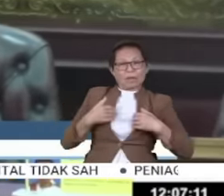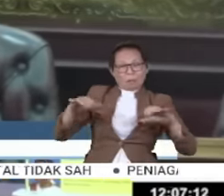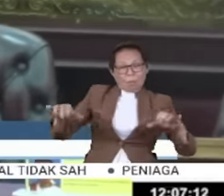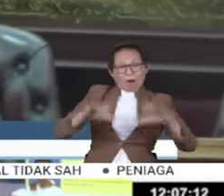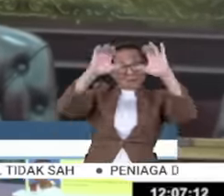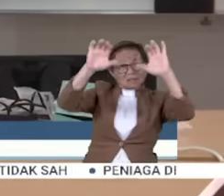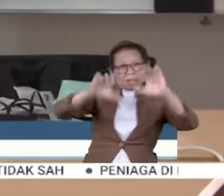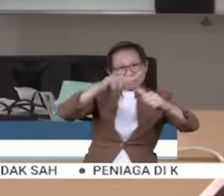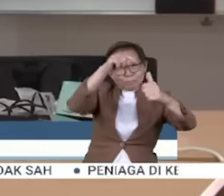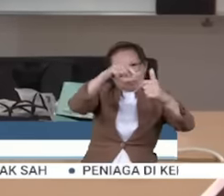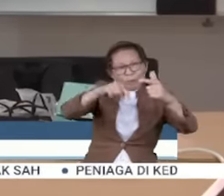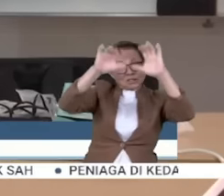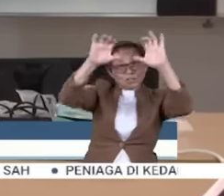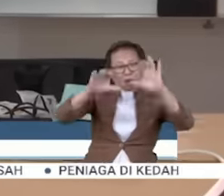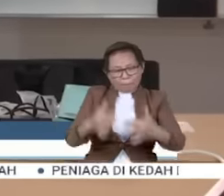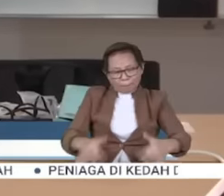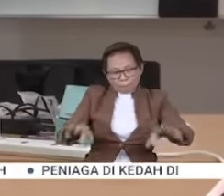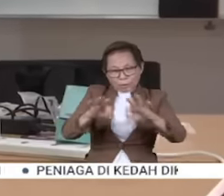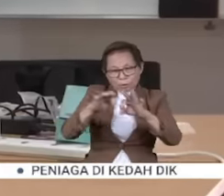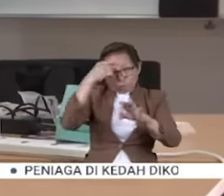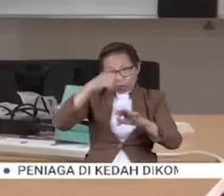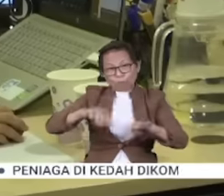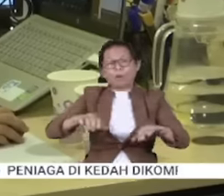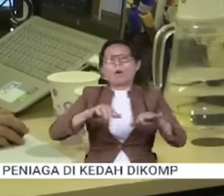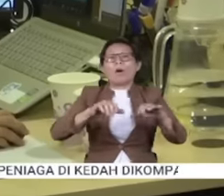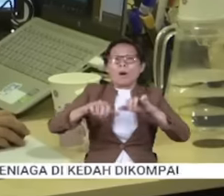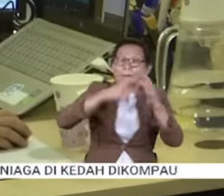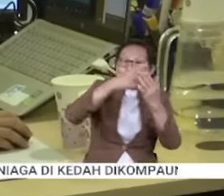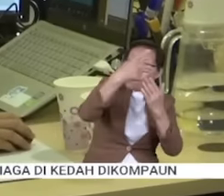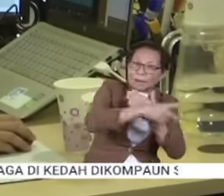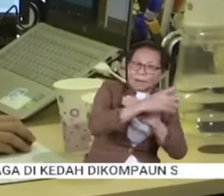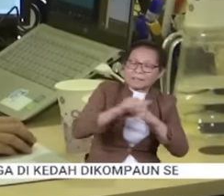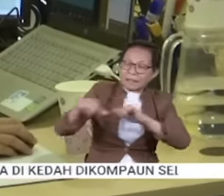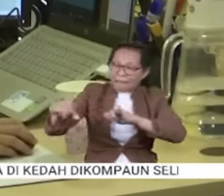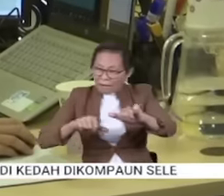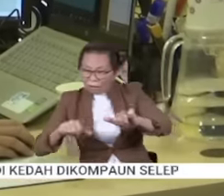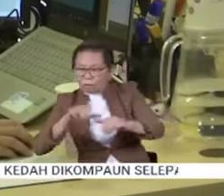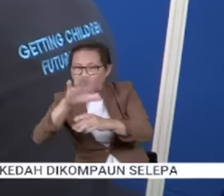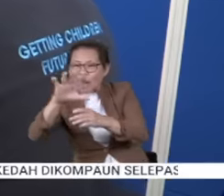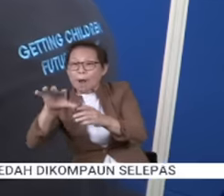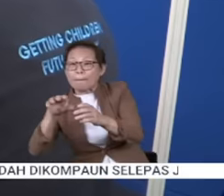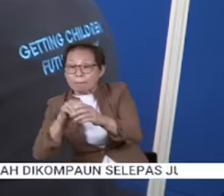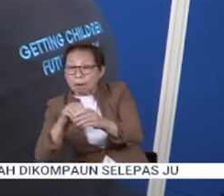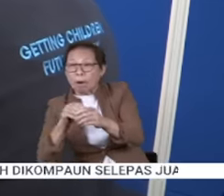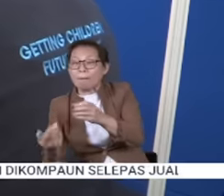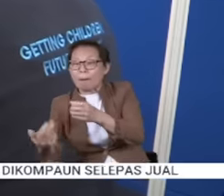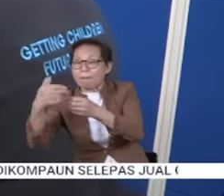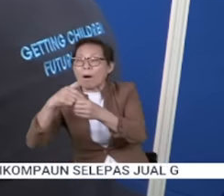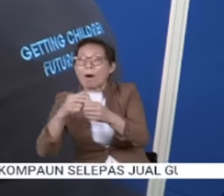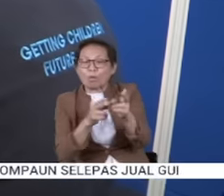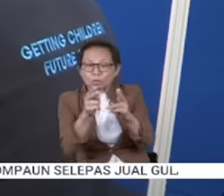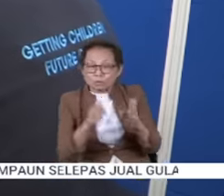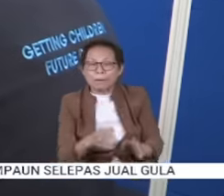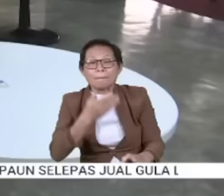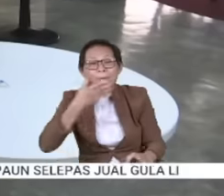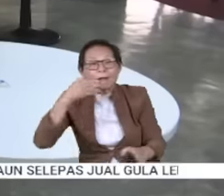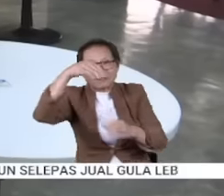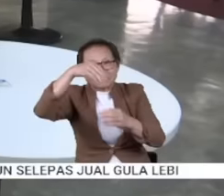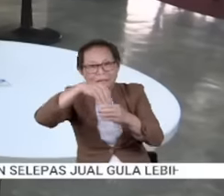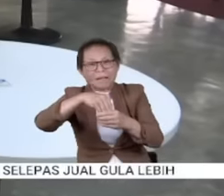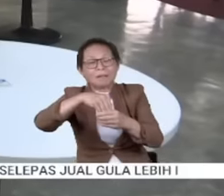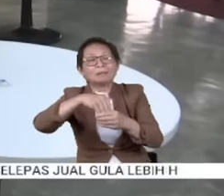pendekatan penting untuk memenuhi program dan activity yang melibatkan keusahawanan beliau dalam pendidikan